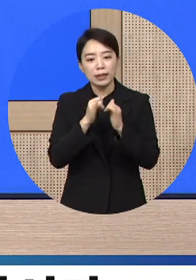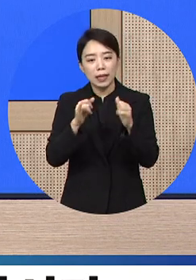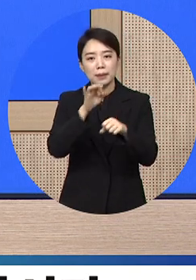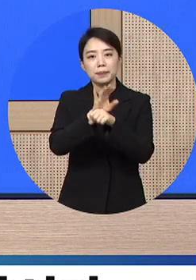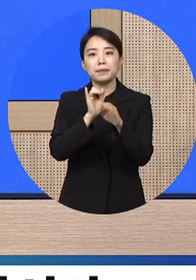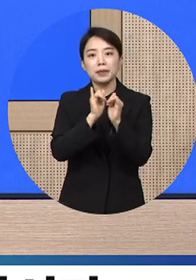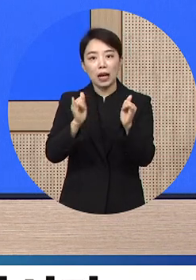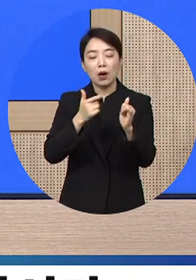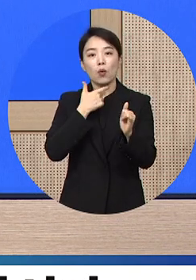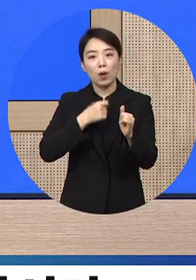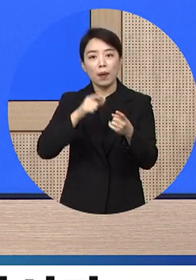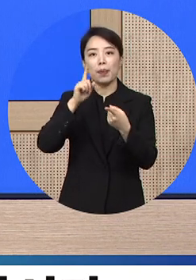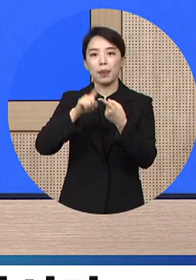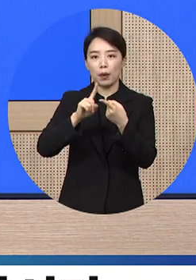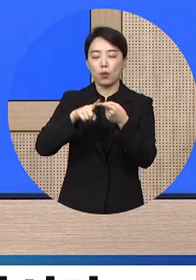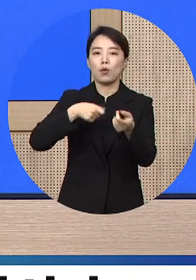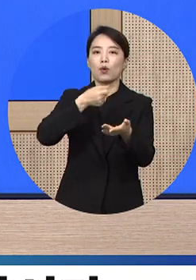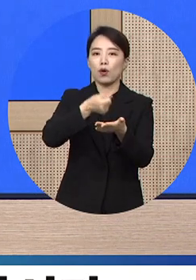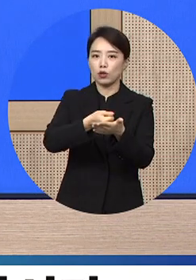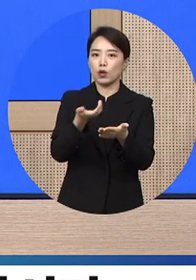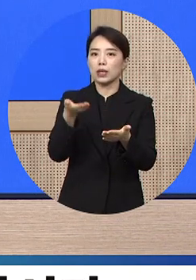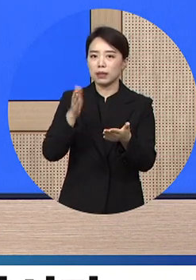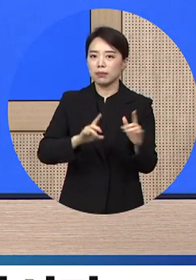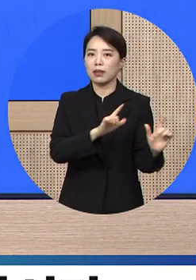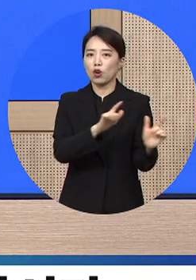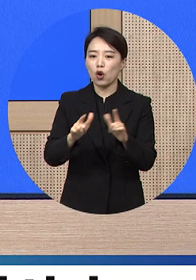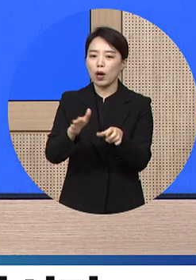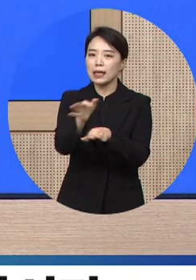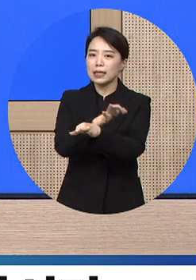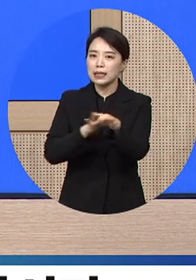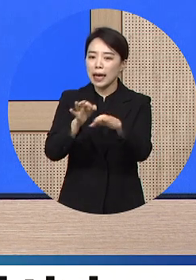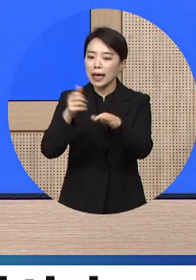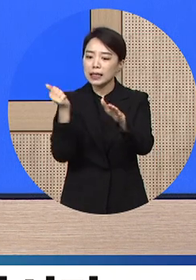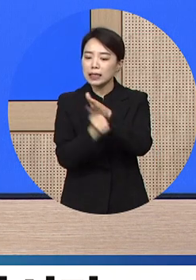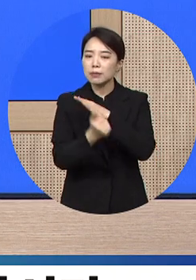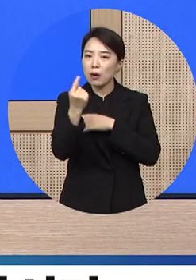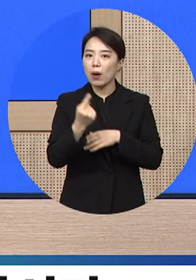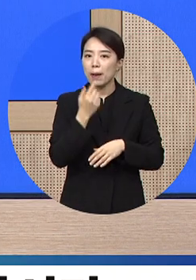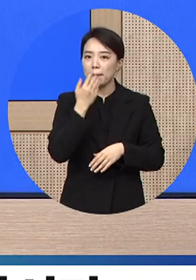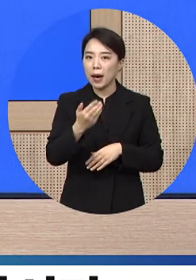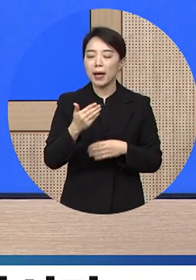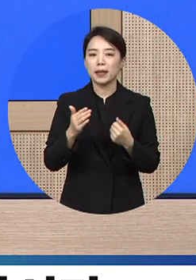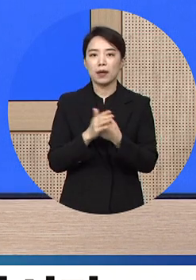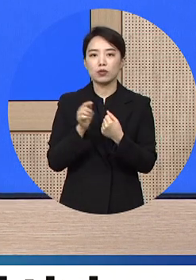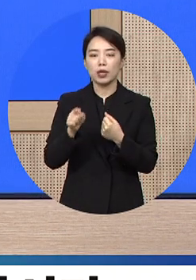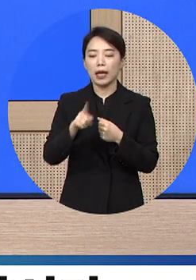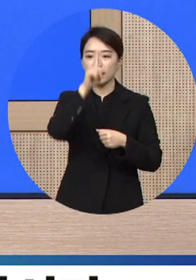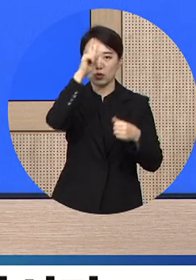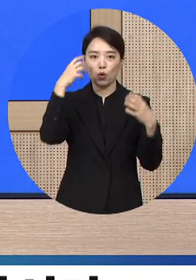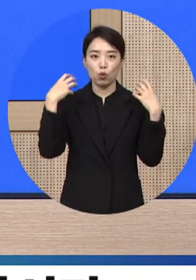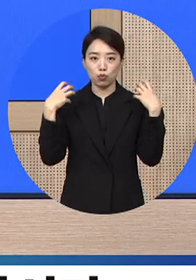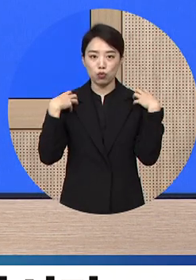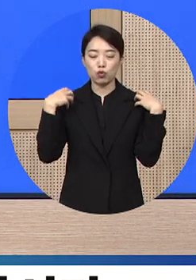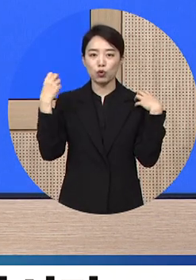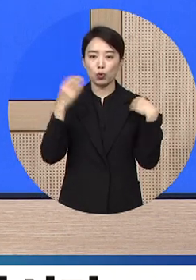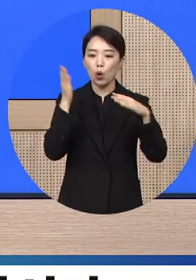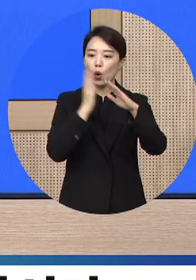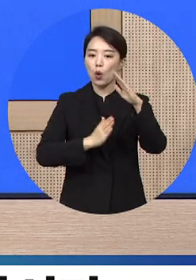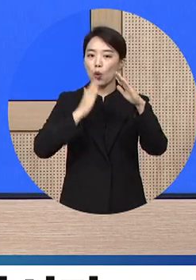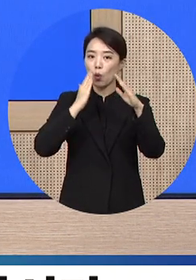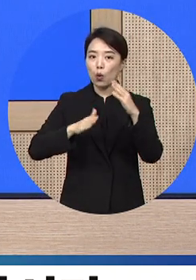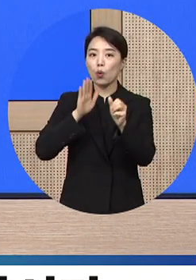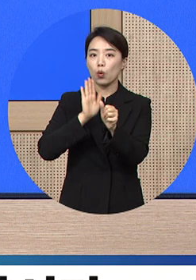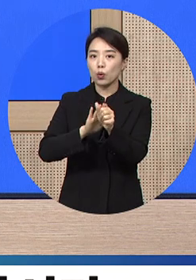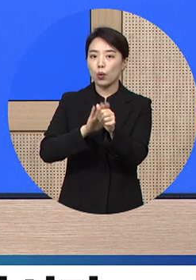것입니다. 다만 여러 가지 시장의 실패가 나올 수 있기 때문에 정부나 또는 공공에서 할 수 있는